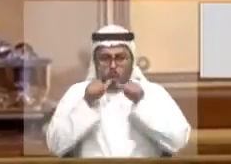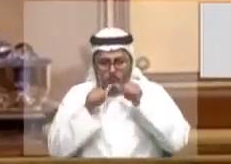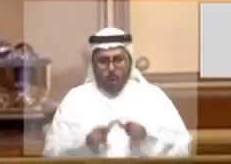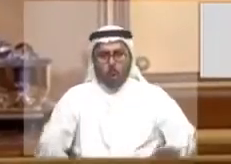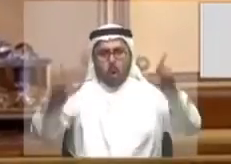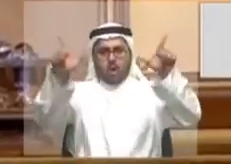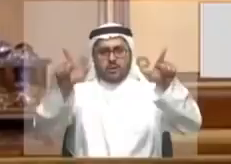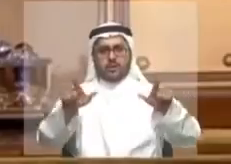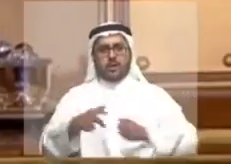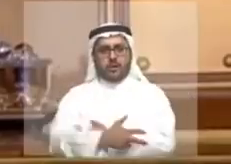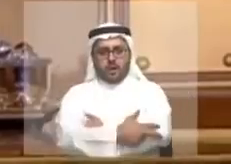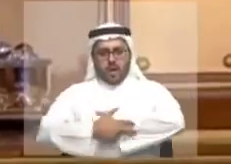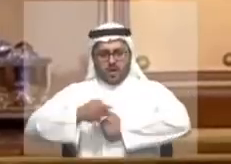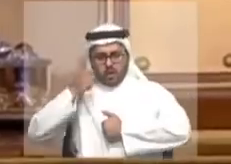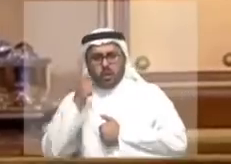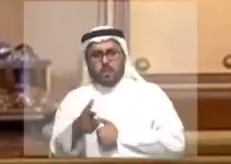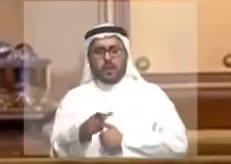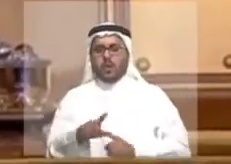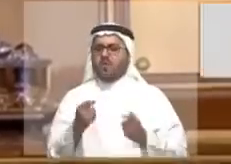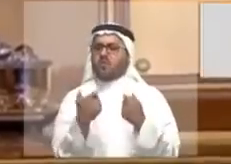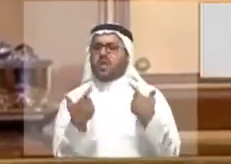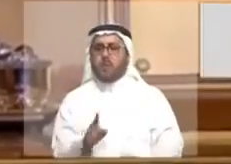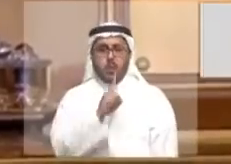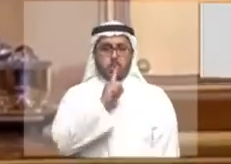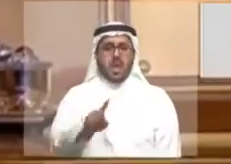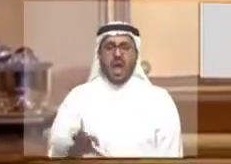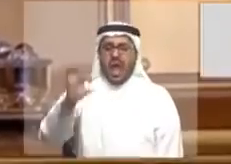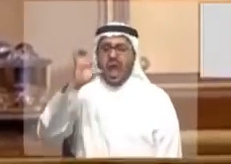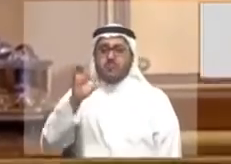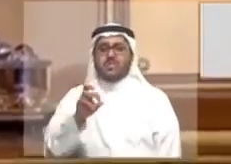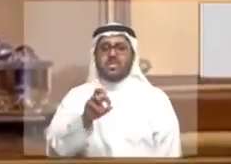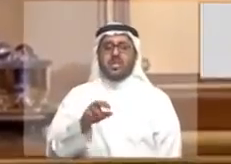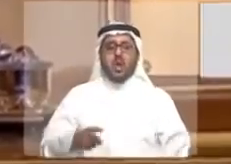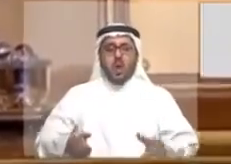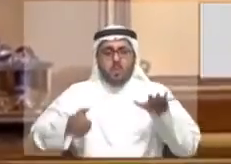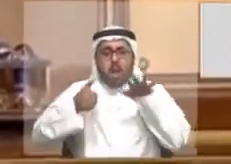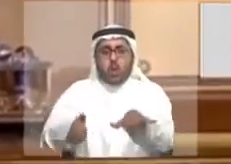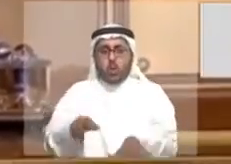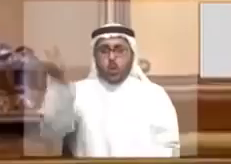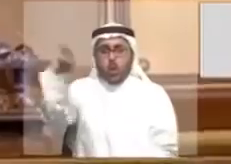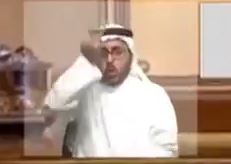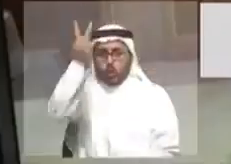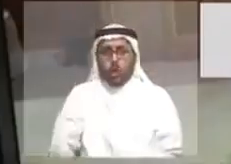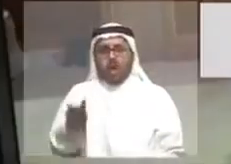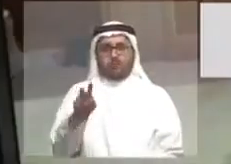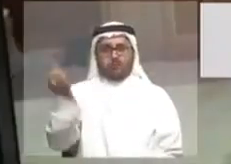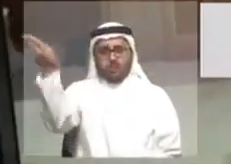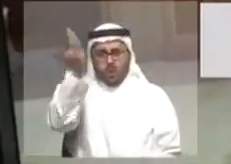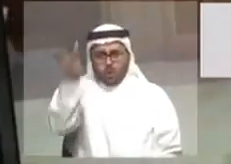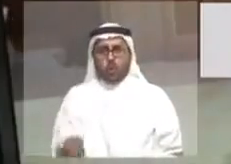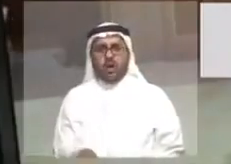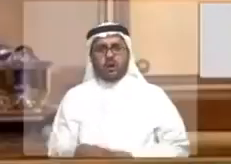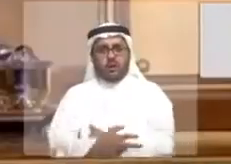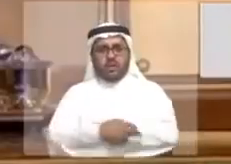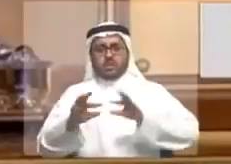أعلن عن تبرع المملكة السعودية مبلغ 150 مليون دولار لبرنامج دعم الأوقاف